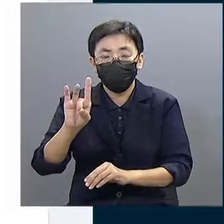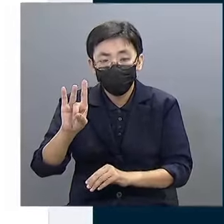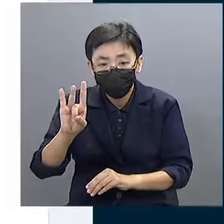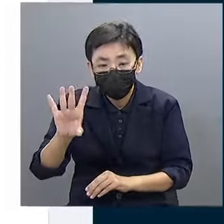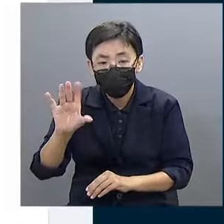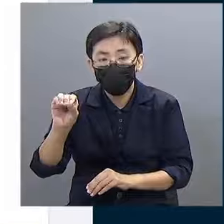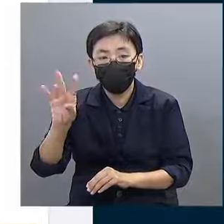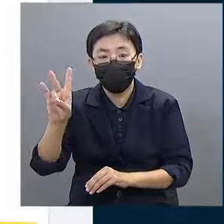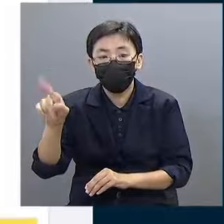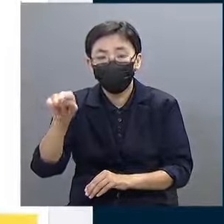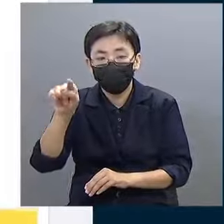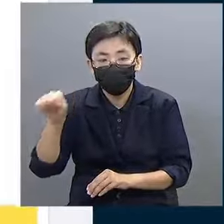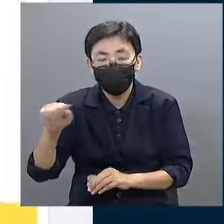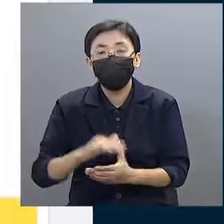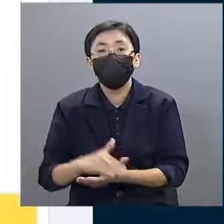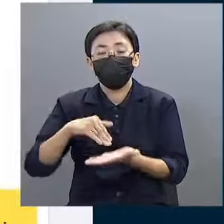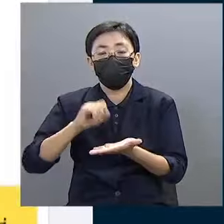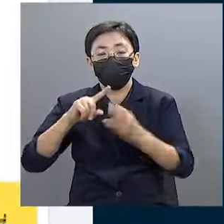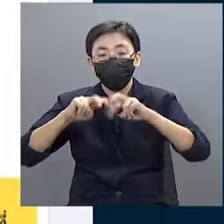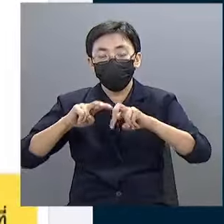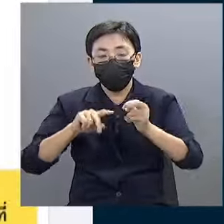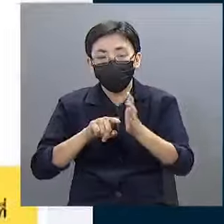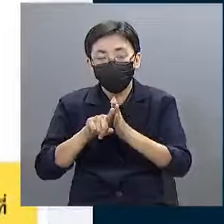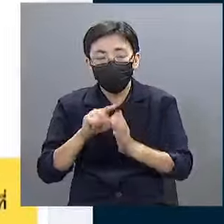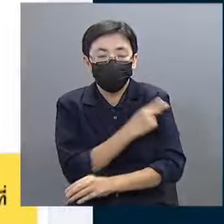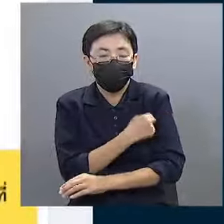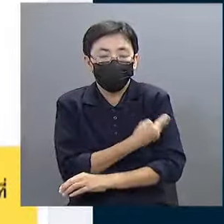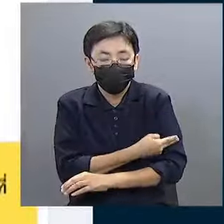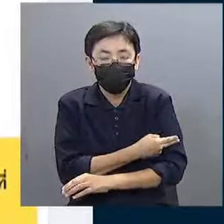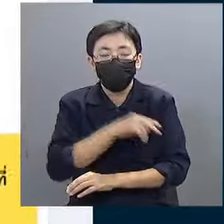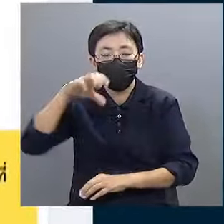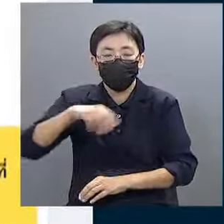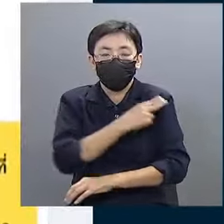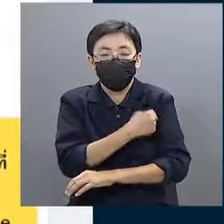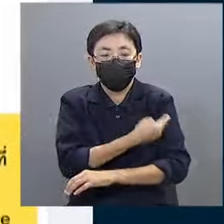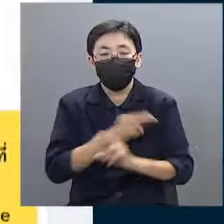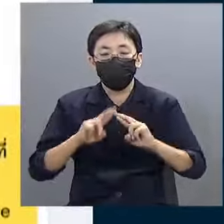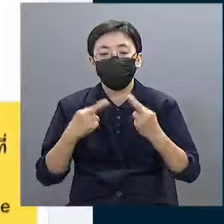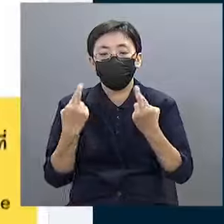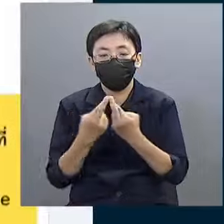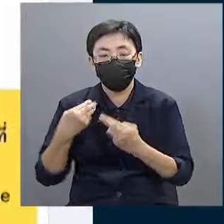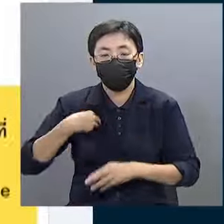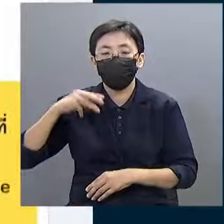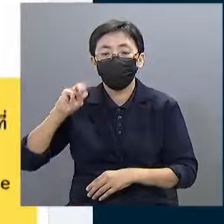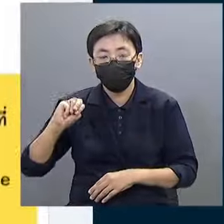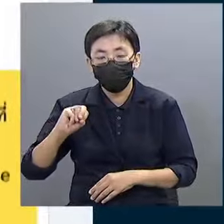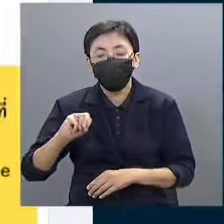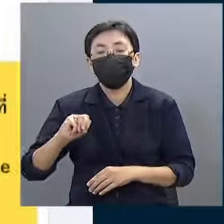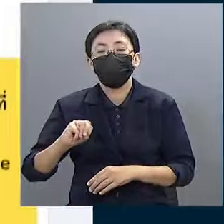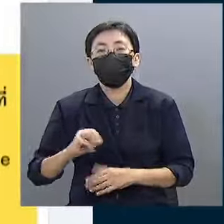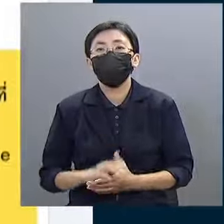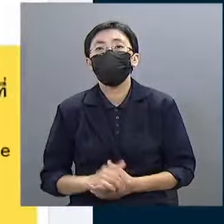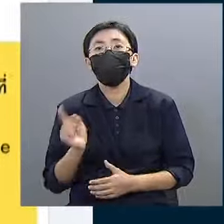0gนมทางการแพทย์คณะแพทยศาสตร์โรงพยาบาลรามาธิบดีมหาวิทยาลัยมีอะไรมหิดลก็ได้เปิดเผยการถอดรหัสพันธุกรรม